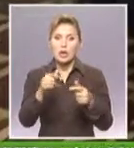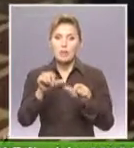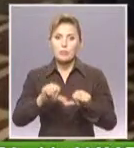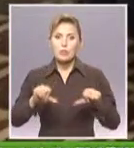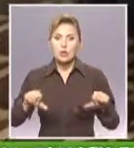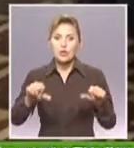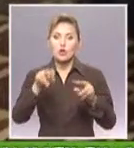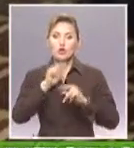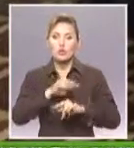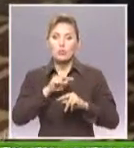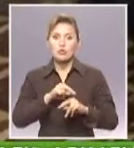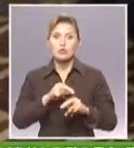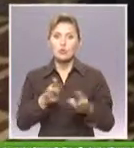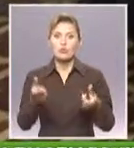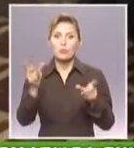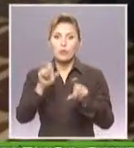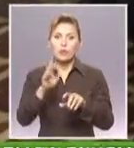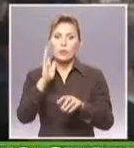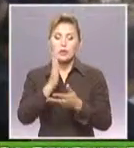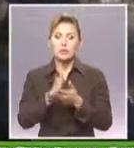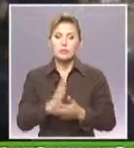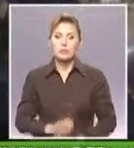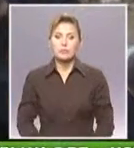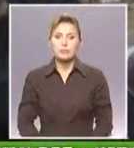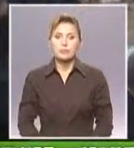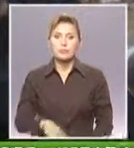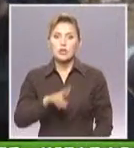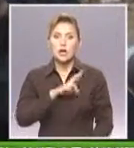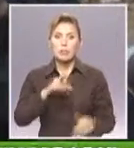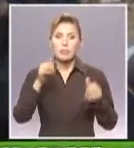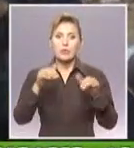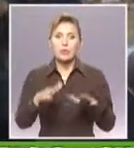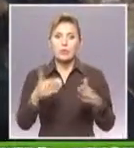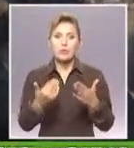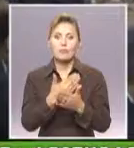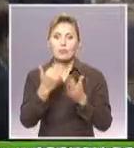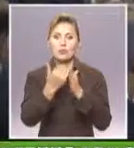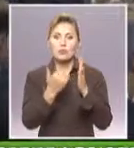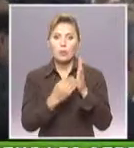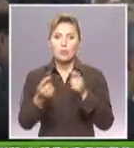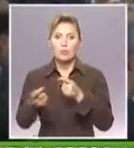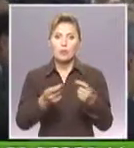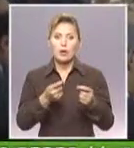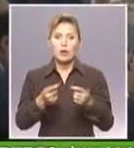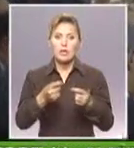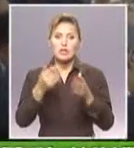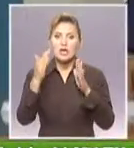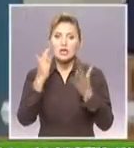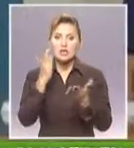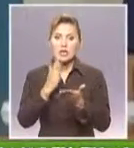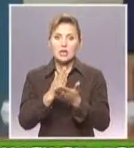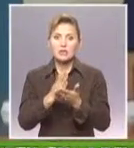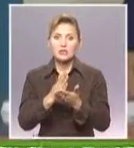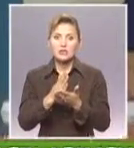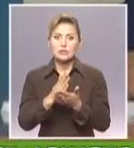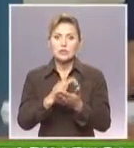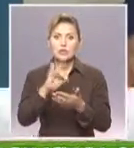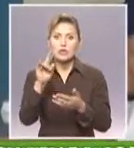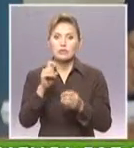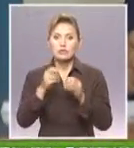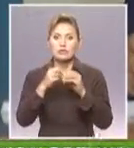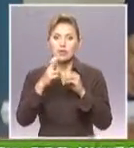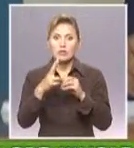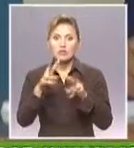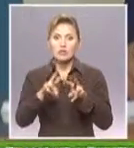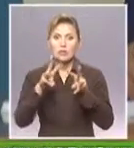комитеттер жұмысы жүктелді. Я принял решение о новой структуре правительства, состоящего из